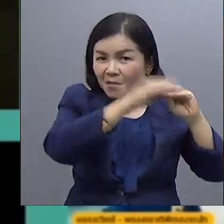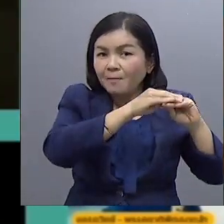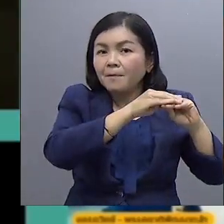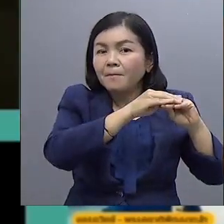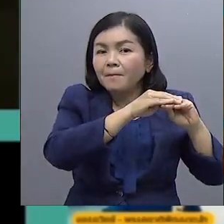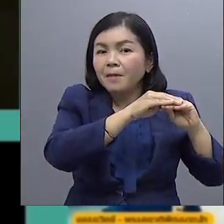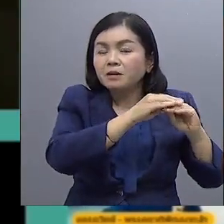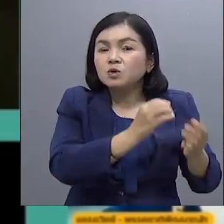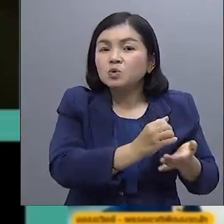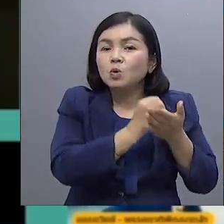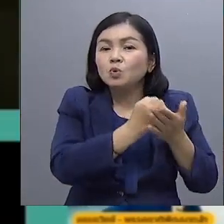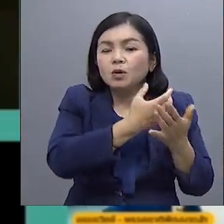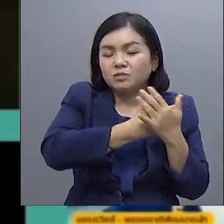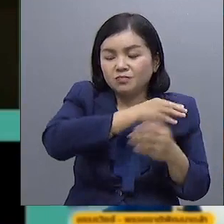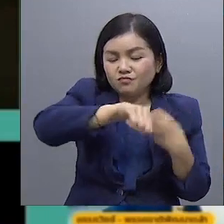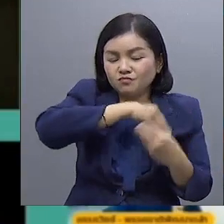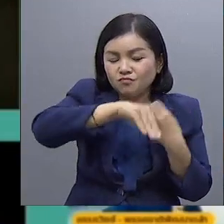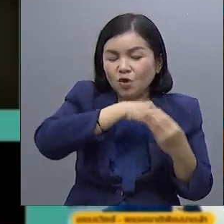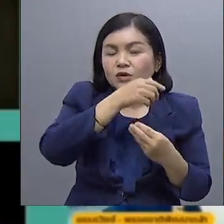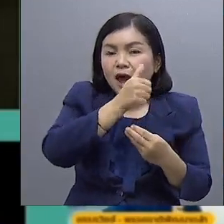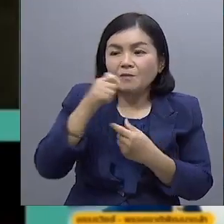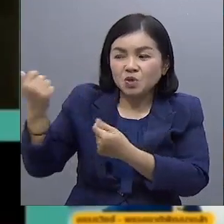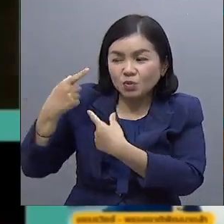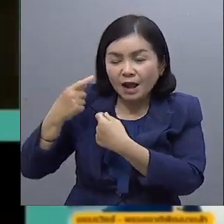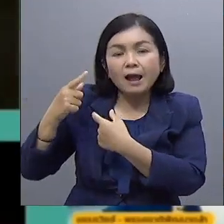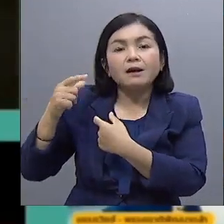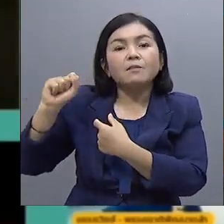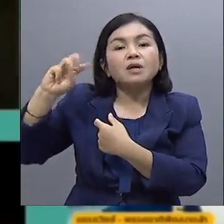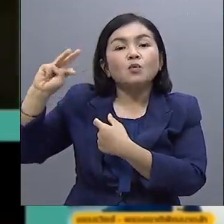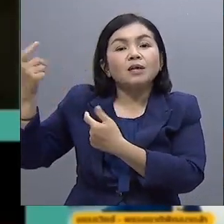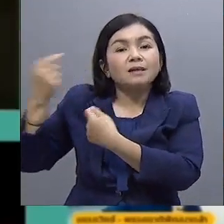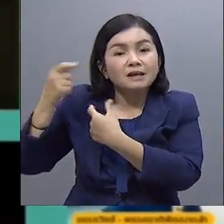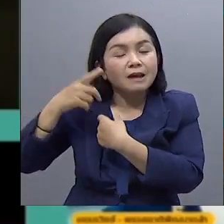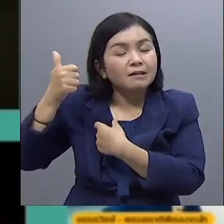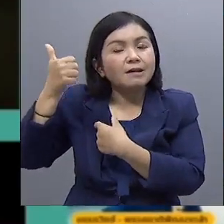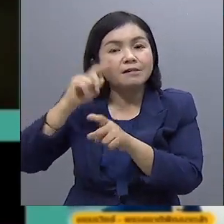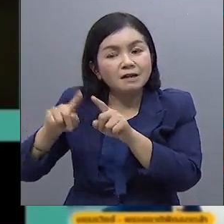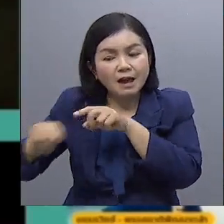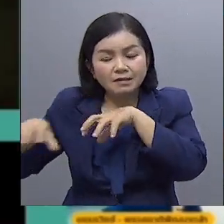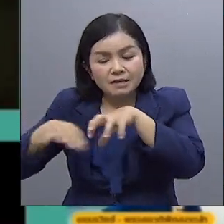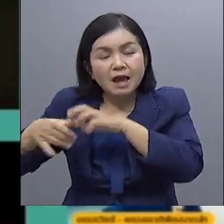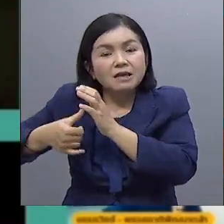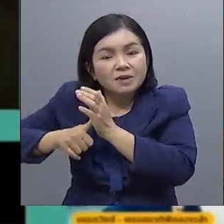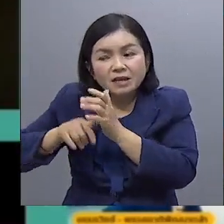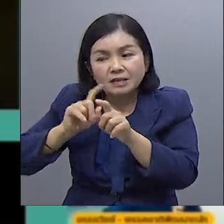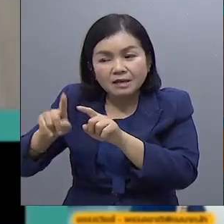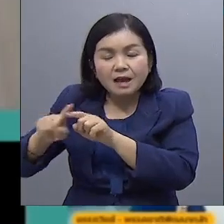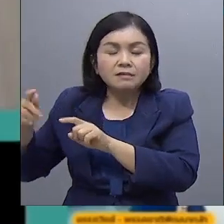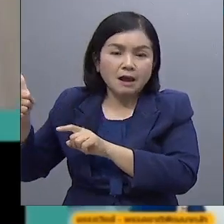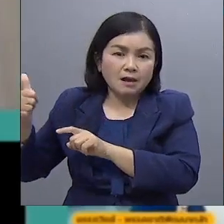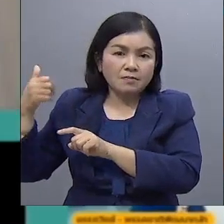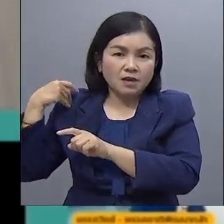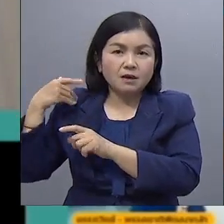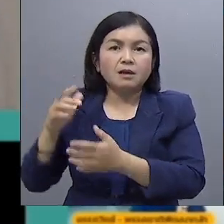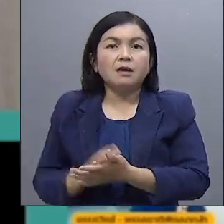เรามีทั้งสวัสดิการแล้วก็มีทั้งความสามารถที่จะจัดการกับหนี้สาธารณะเราในอนาคตด้วย เ